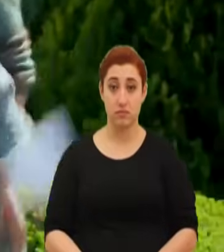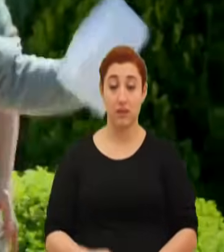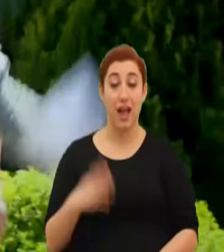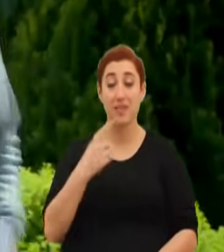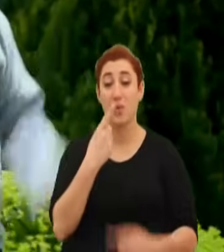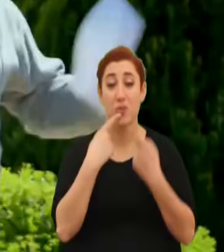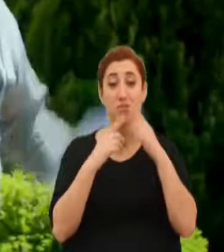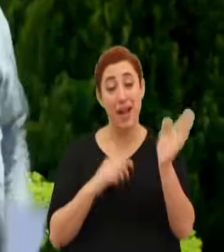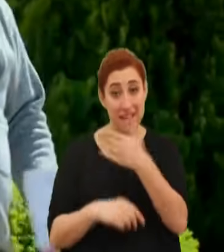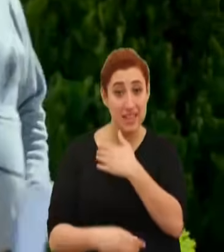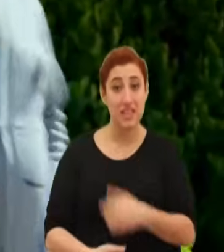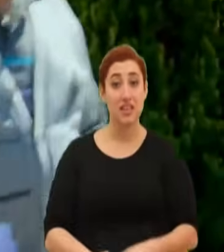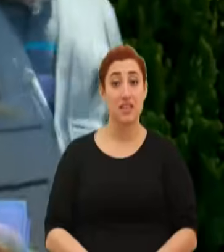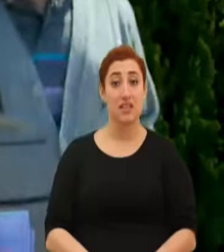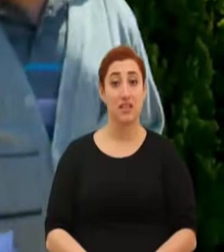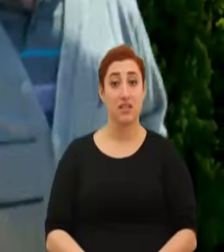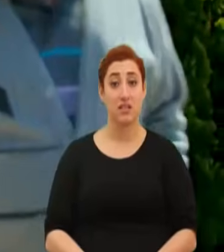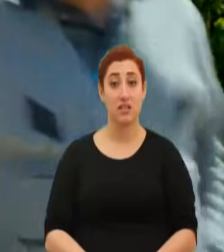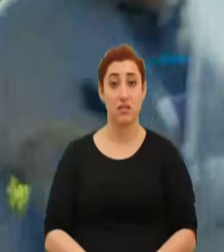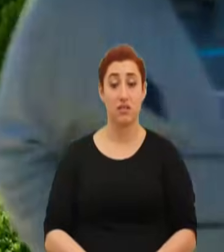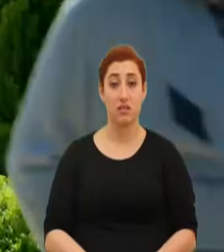Hadi mızmızlanma Şükrü yürü.